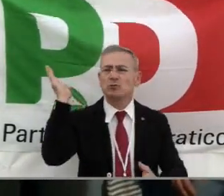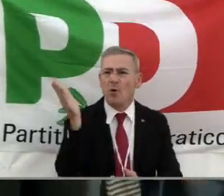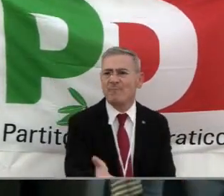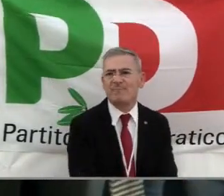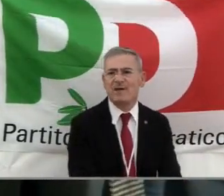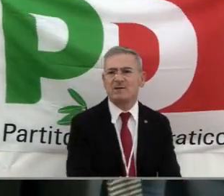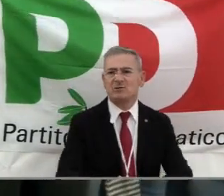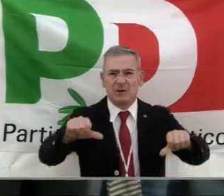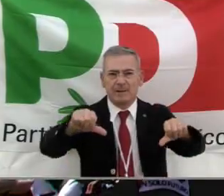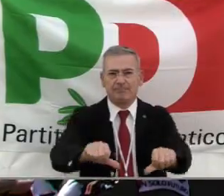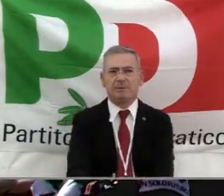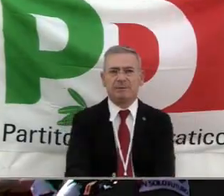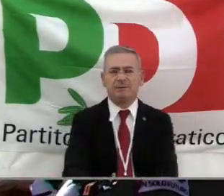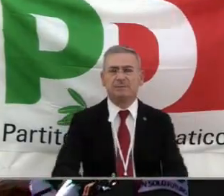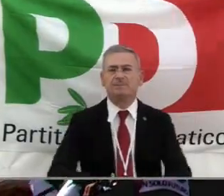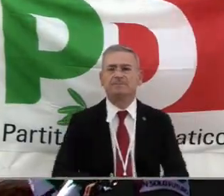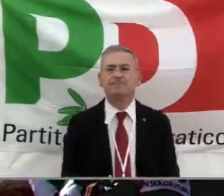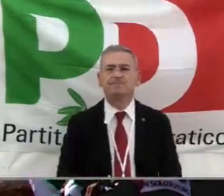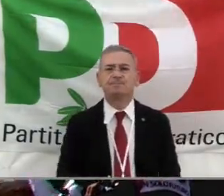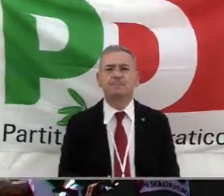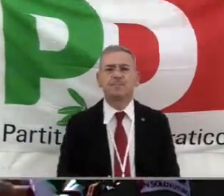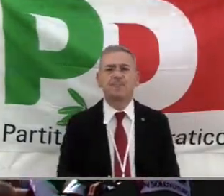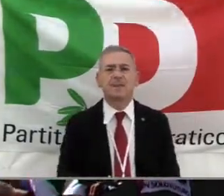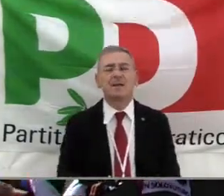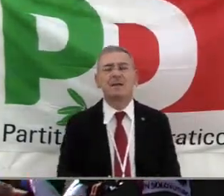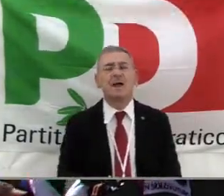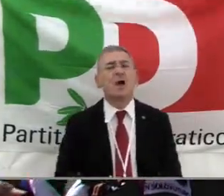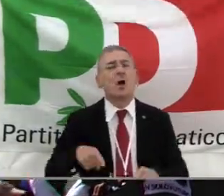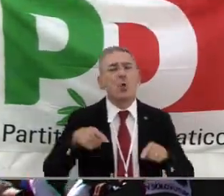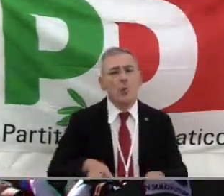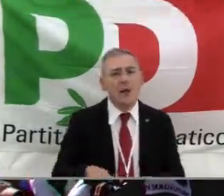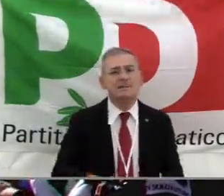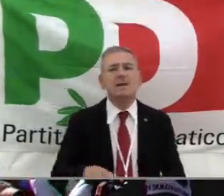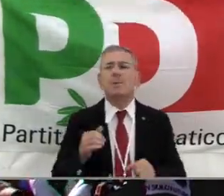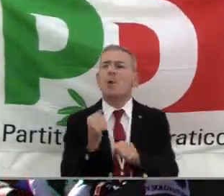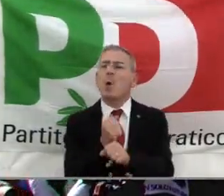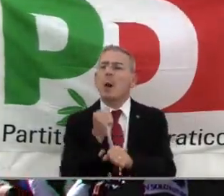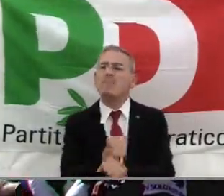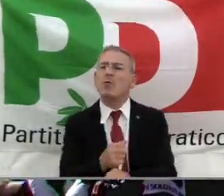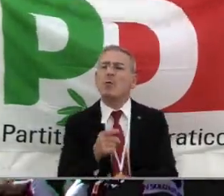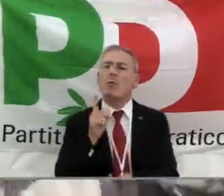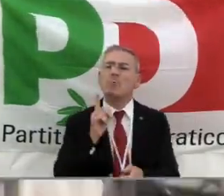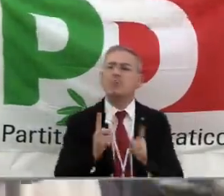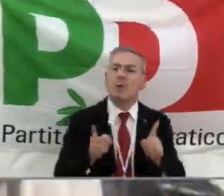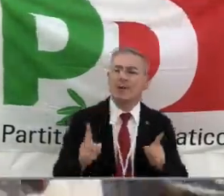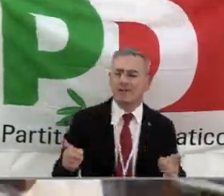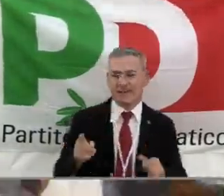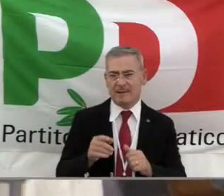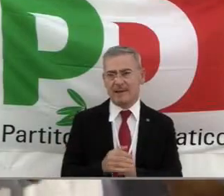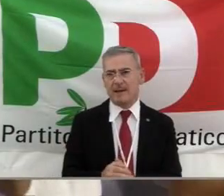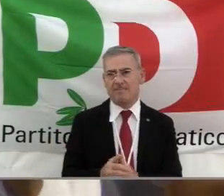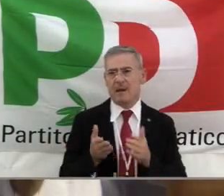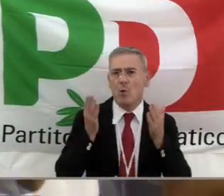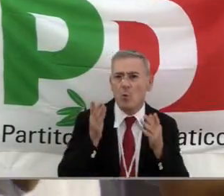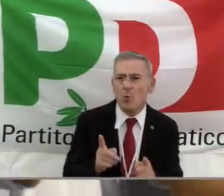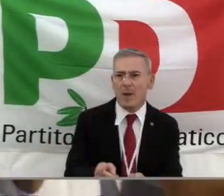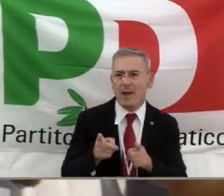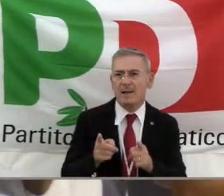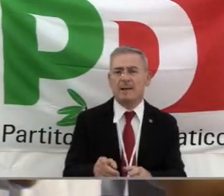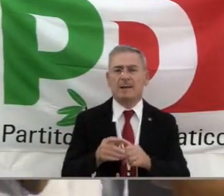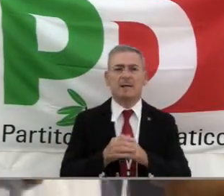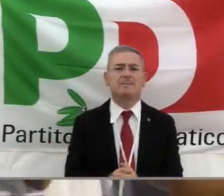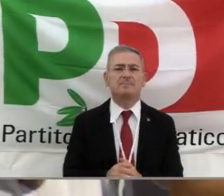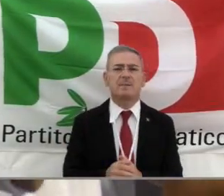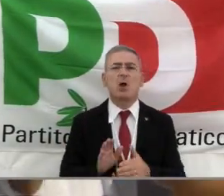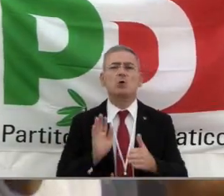sconfiggere, che la funzione della politica è proprio quella di